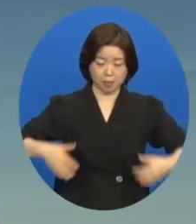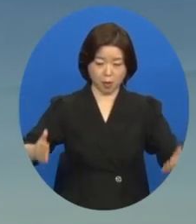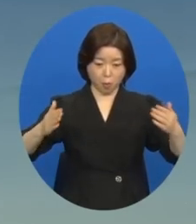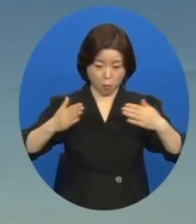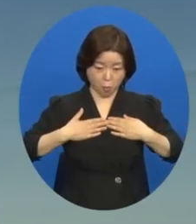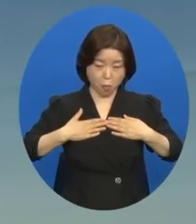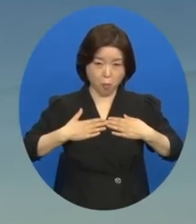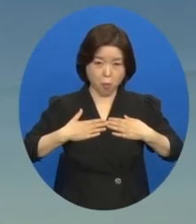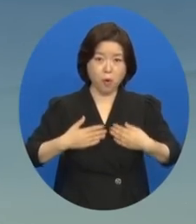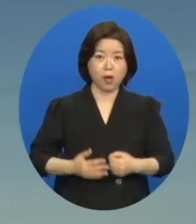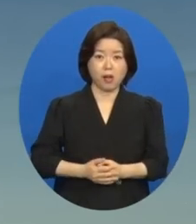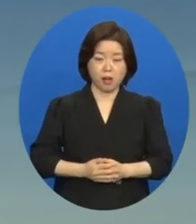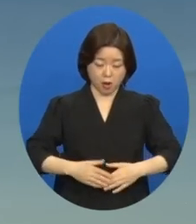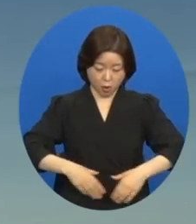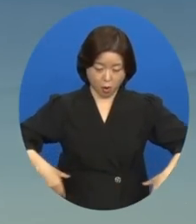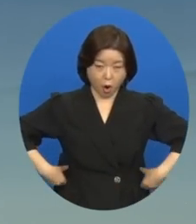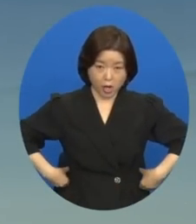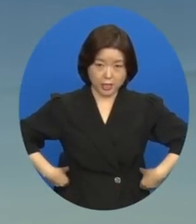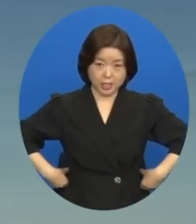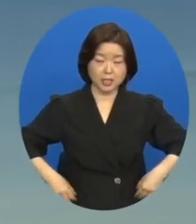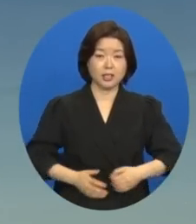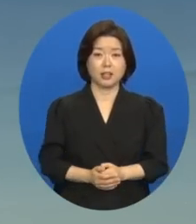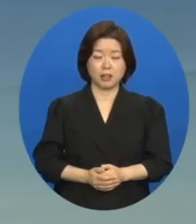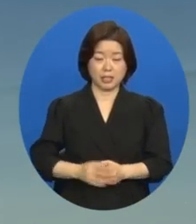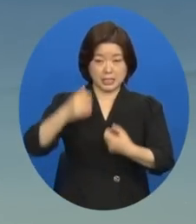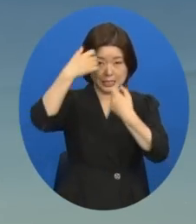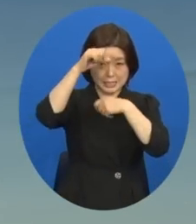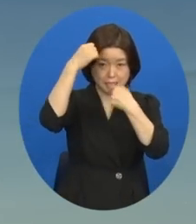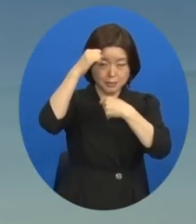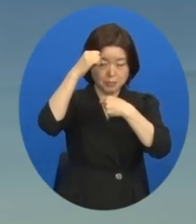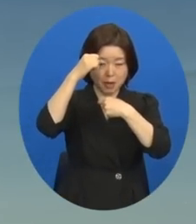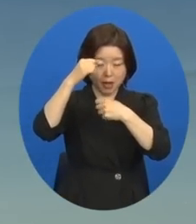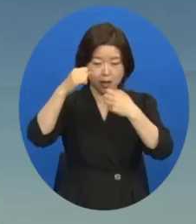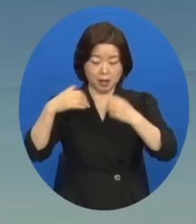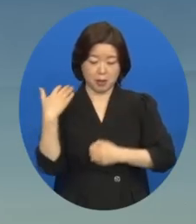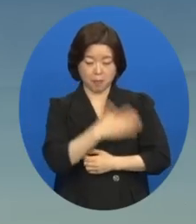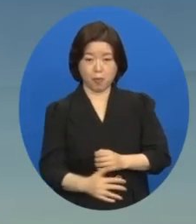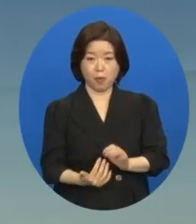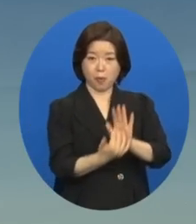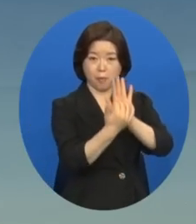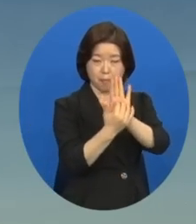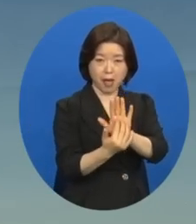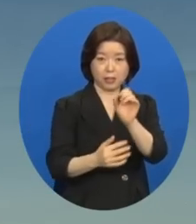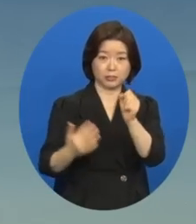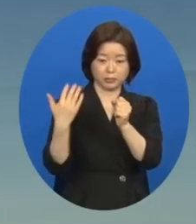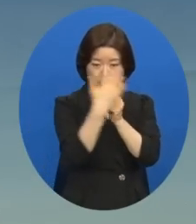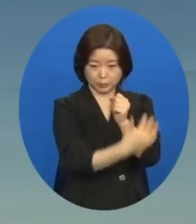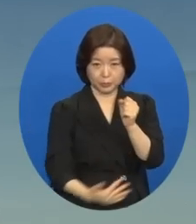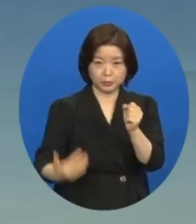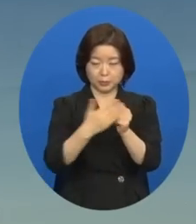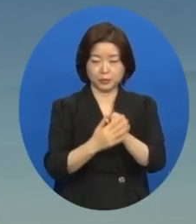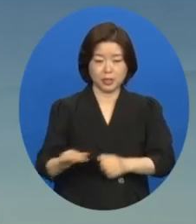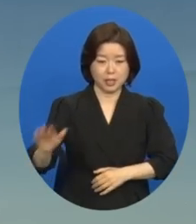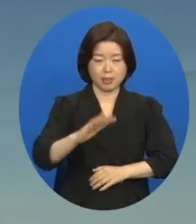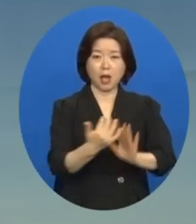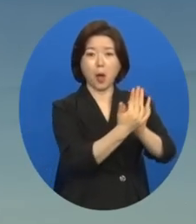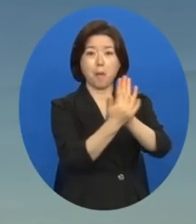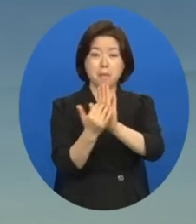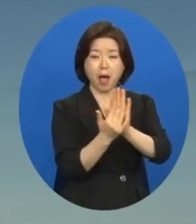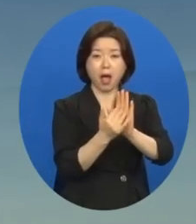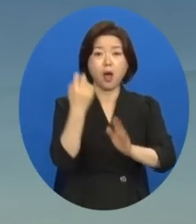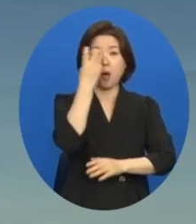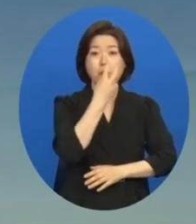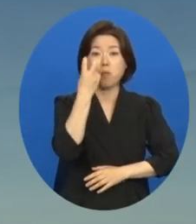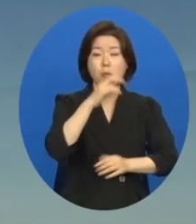호심경, 허리띠, 신발, 방패, 모두 방어구예요. 그런데